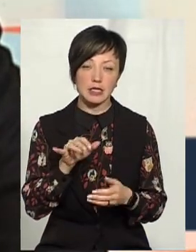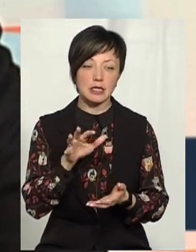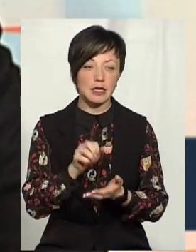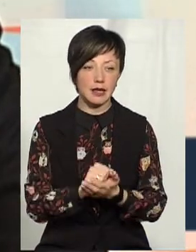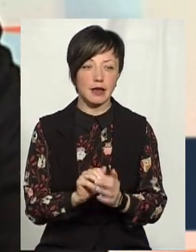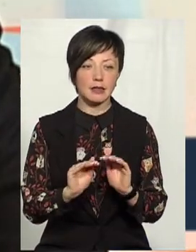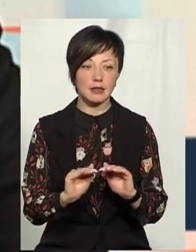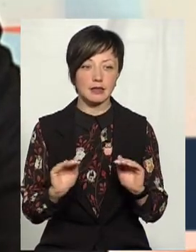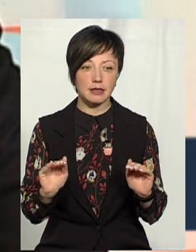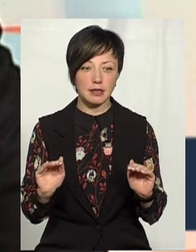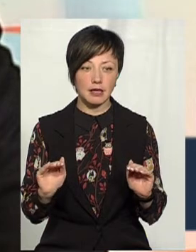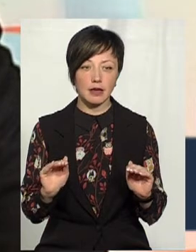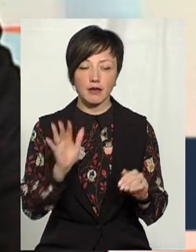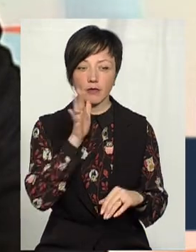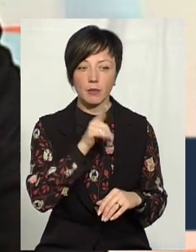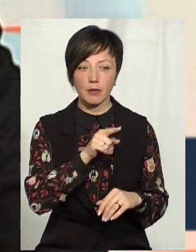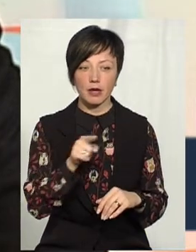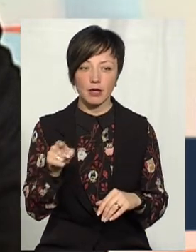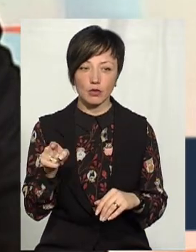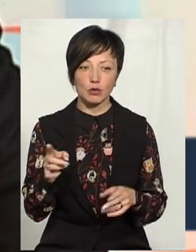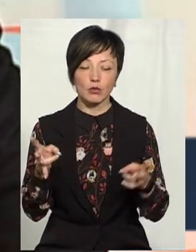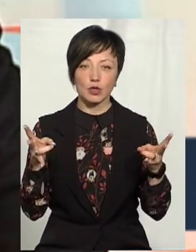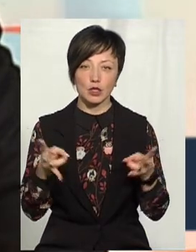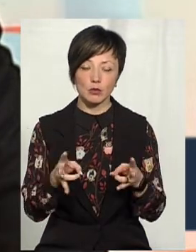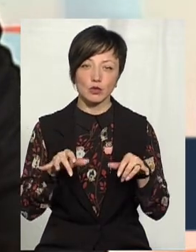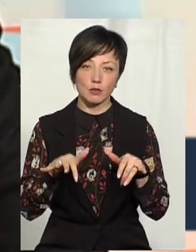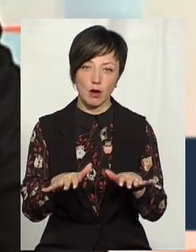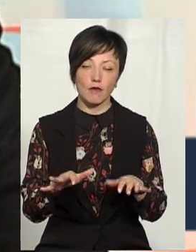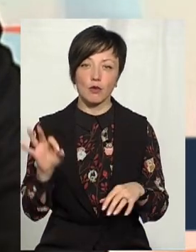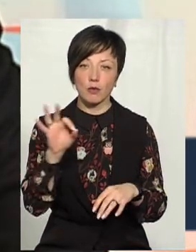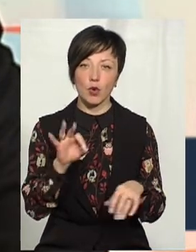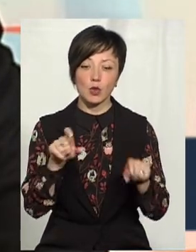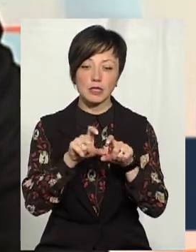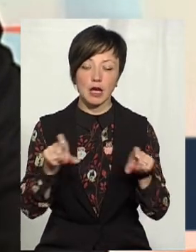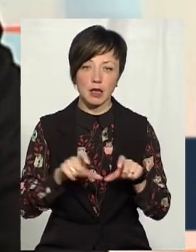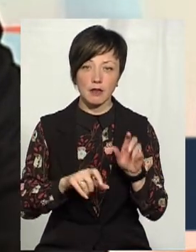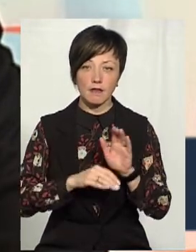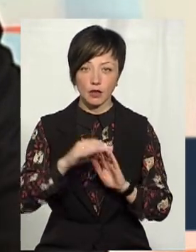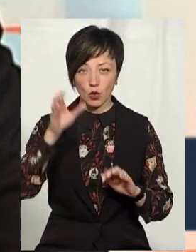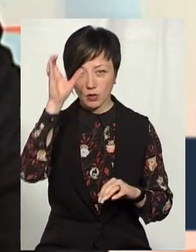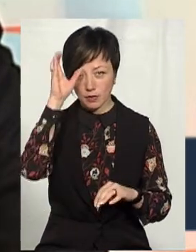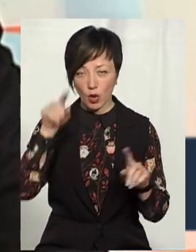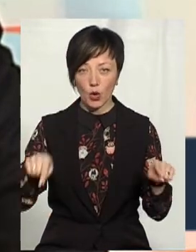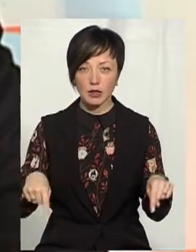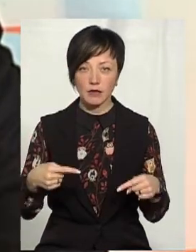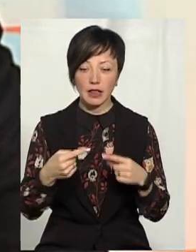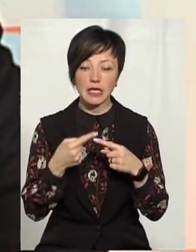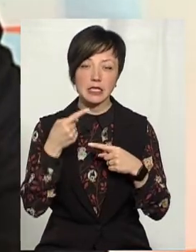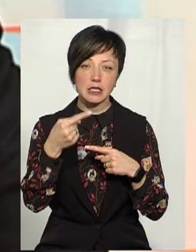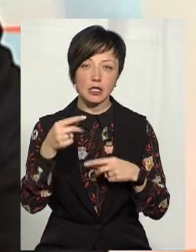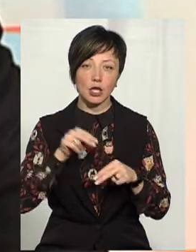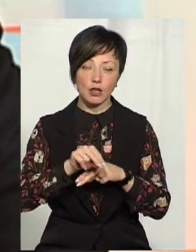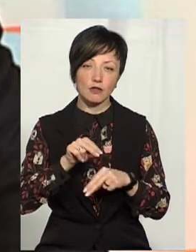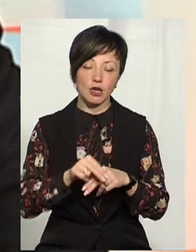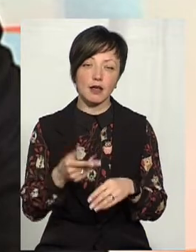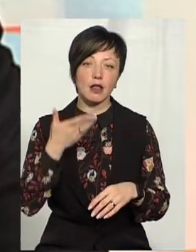зайняти дітей, власне, у цей період потрібною справою. Щодо закладів вищої освіти, то організувати дистанційне навчання